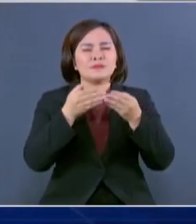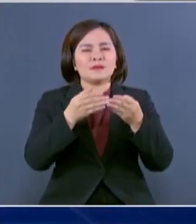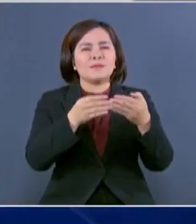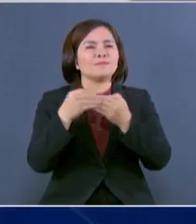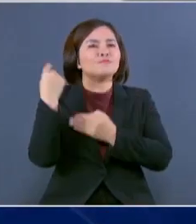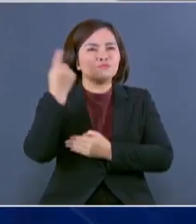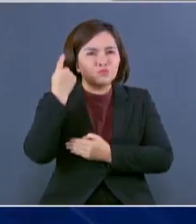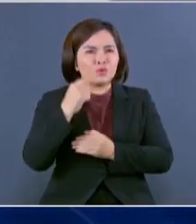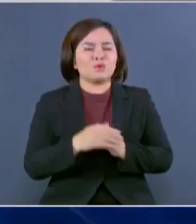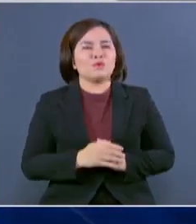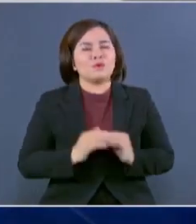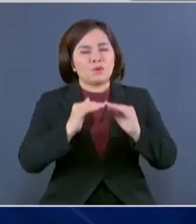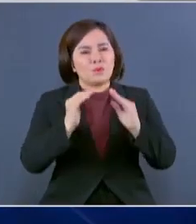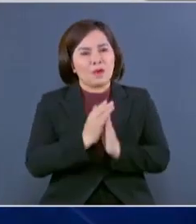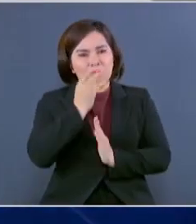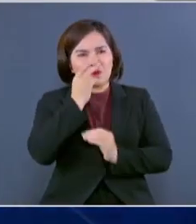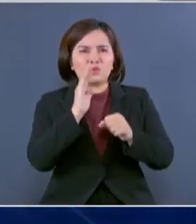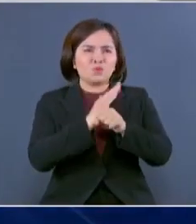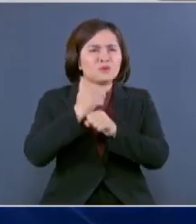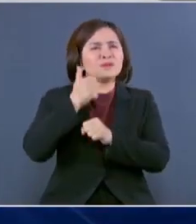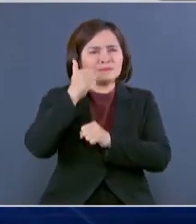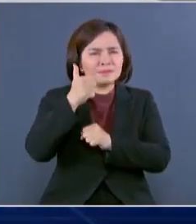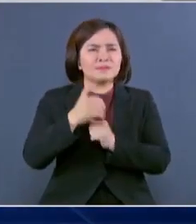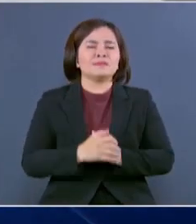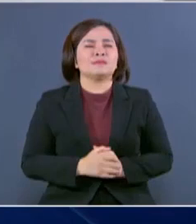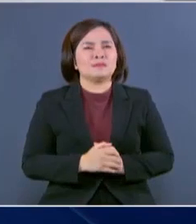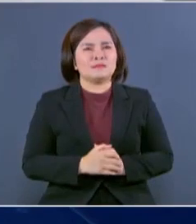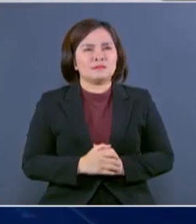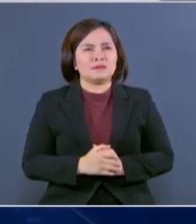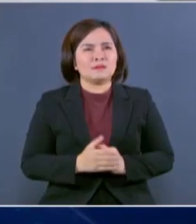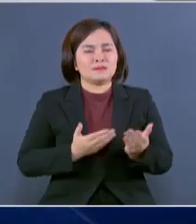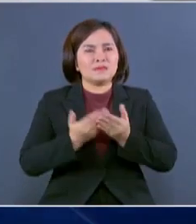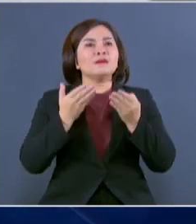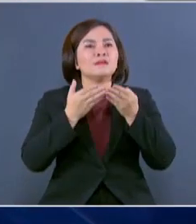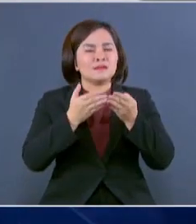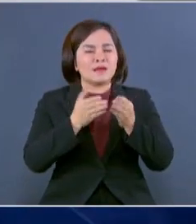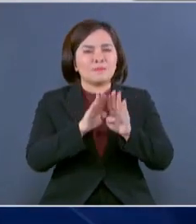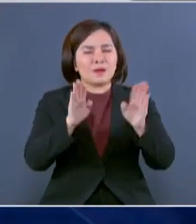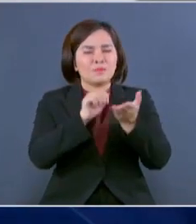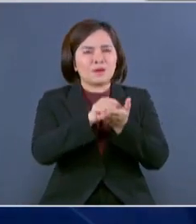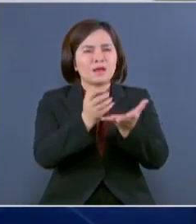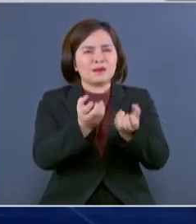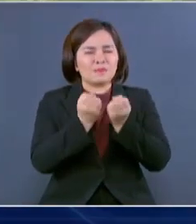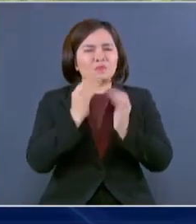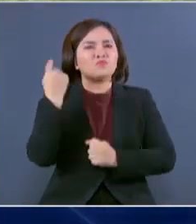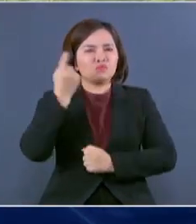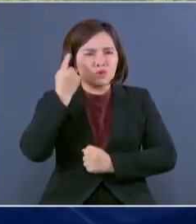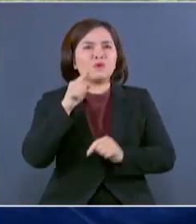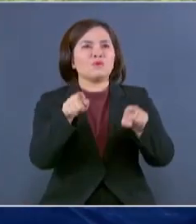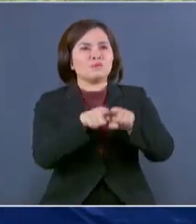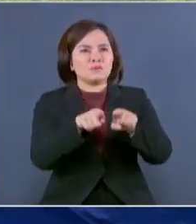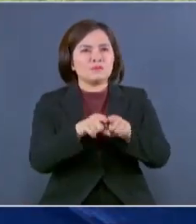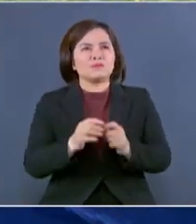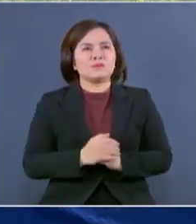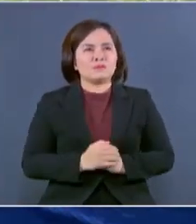ทีนี้เมื่อทางวัดเห็นว่าธุรกิจไปได้ดีก็พยายามหาซื้อเรือมาเปิดรับนักท่องเที่ยวบ้างครับยืนยันบอกว่า